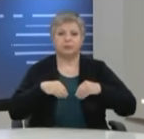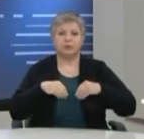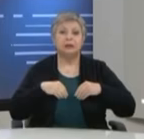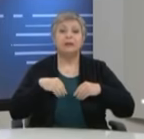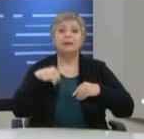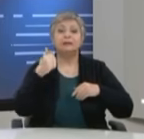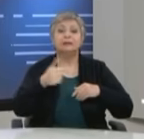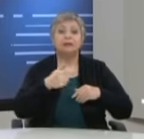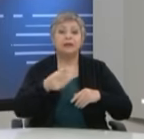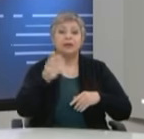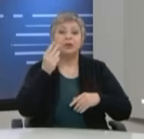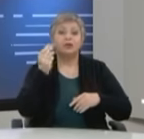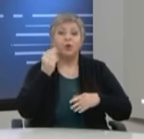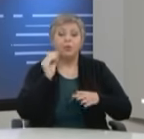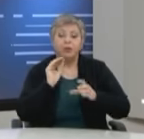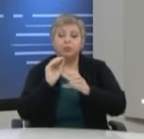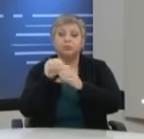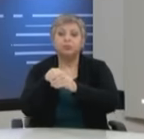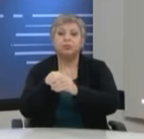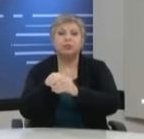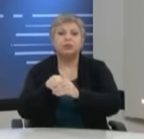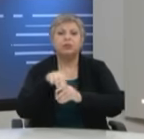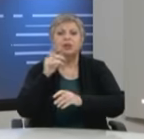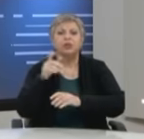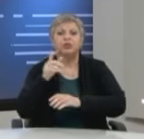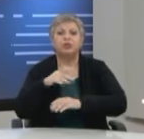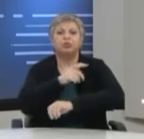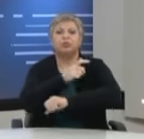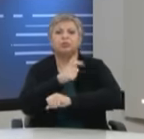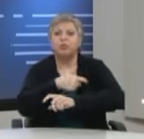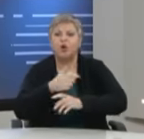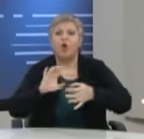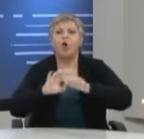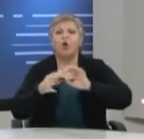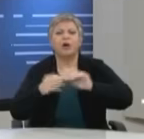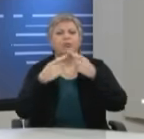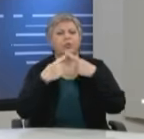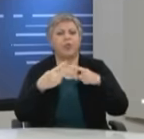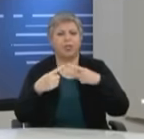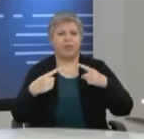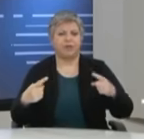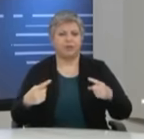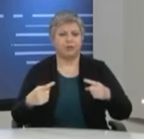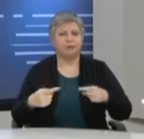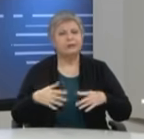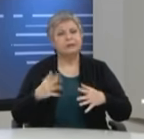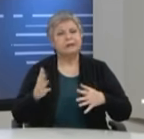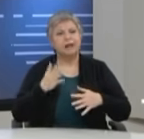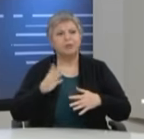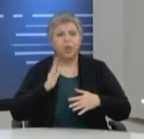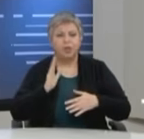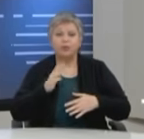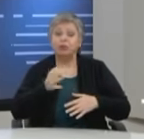Σκοπίων σε κάθε διεθνή οργανισμό. Κάποιος εύκολα θα μπορούσε να